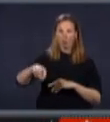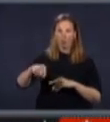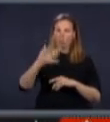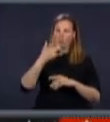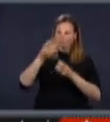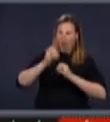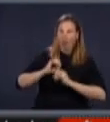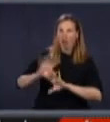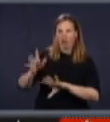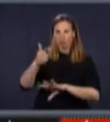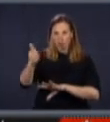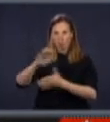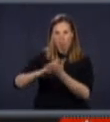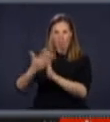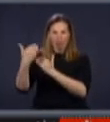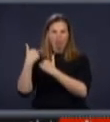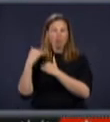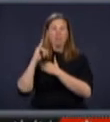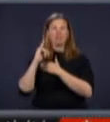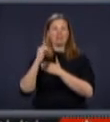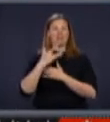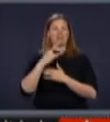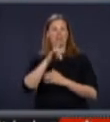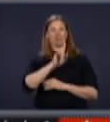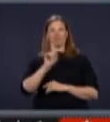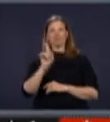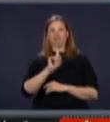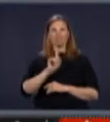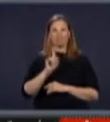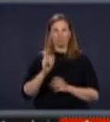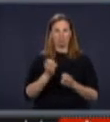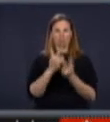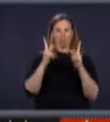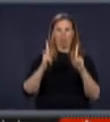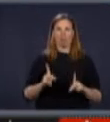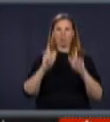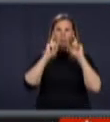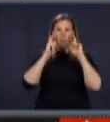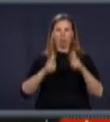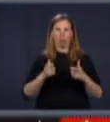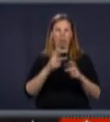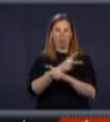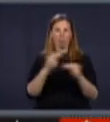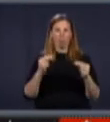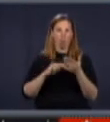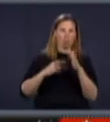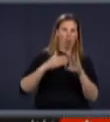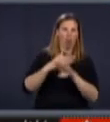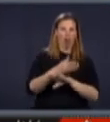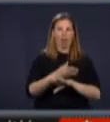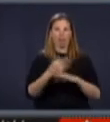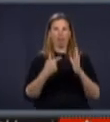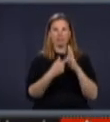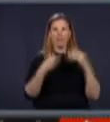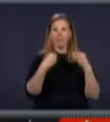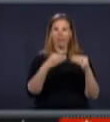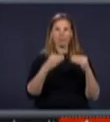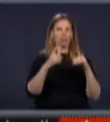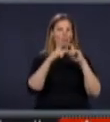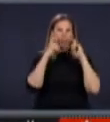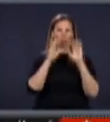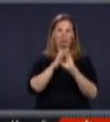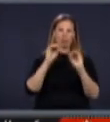responsables. Mais si jamais on voit qu'il y a trop de personnes qui ne portent pas le masque dans des endroits où ils devraient le porter, bien, on